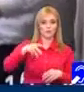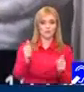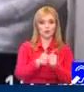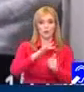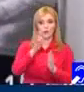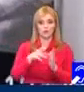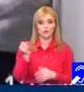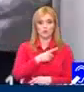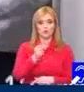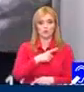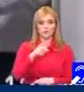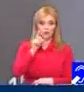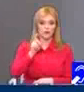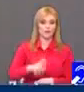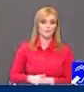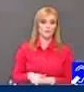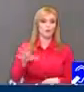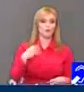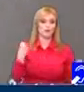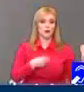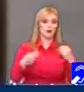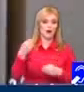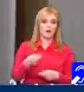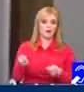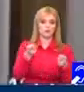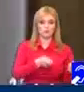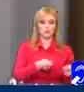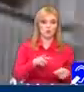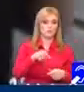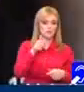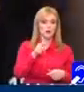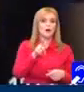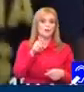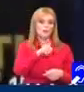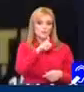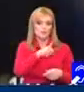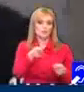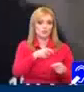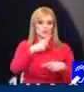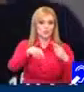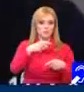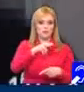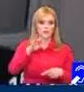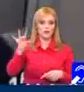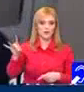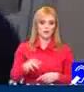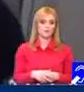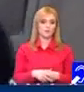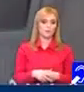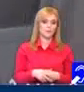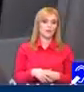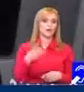lângă orașul Odessa din Ucraina. Mărfurile erau introduse în mod fraudulos pe teritoriul Republicii Moldova prin segmentul